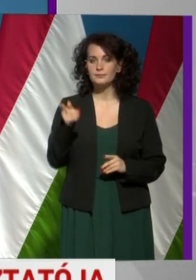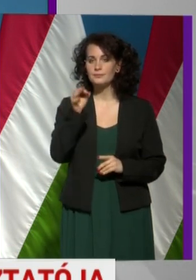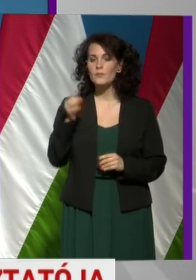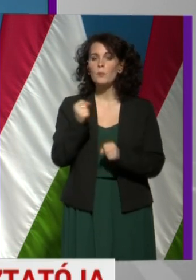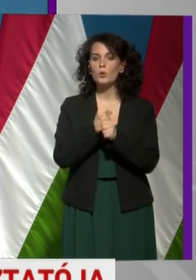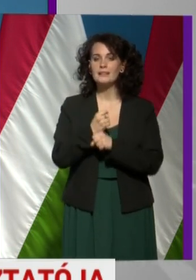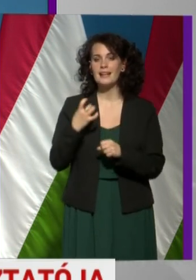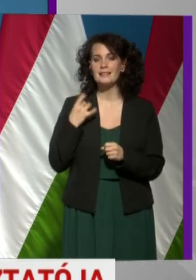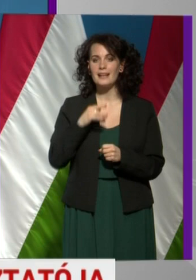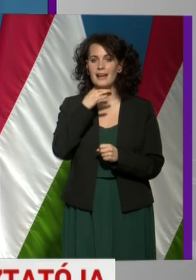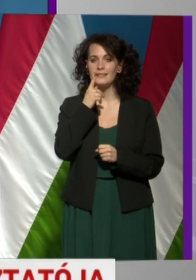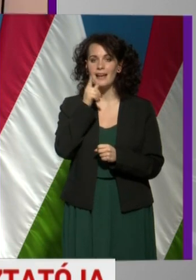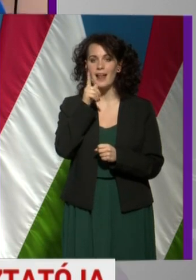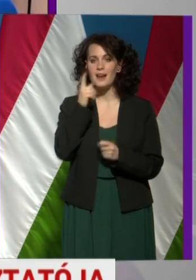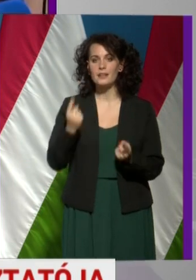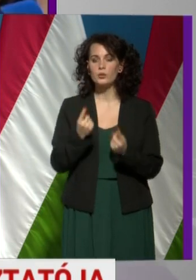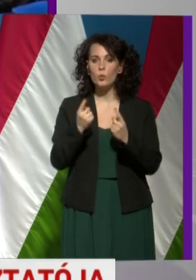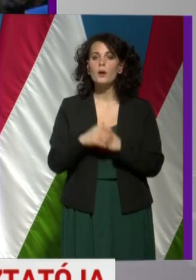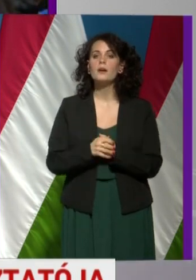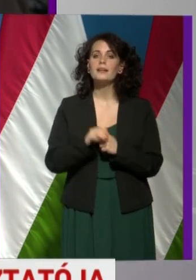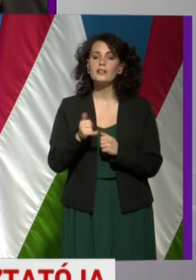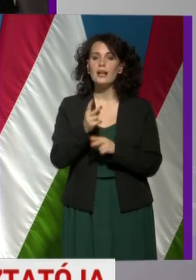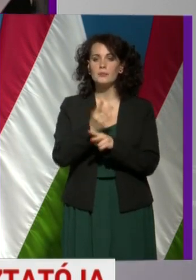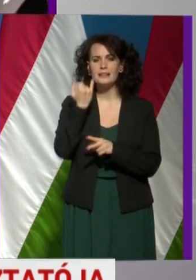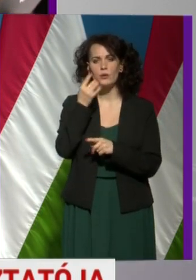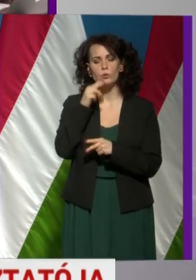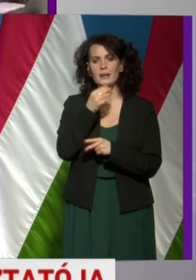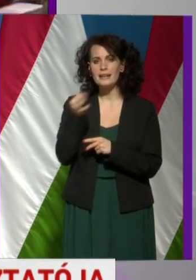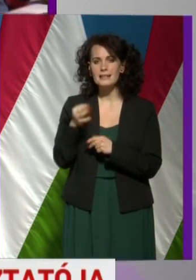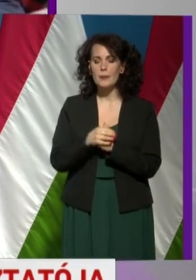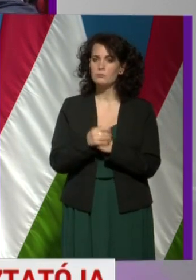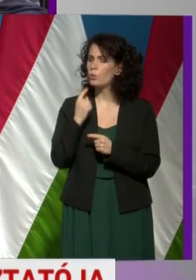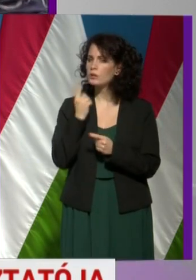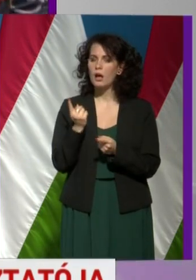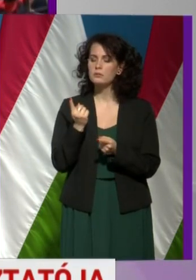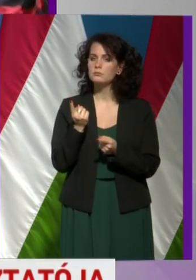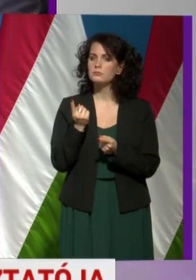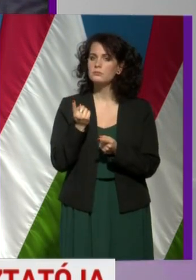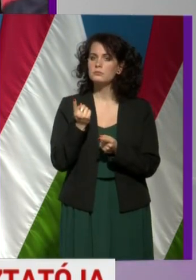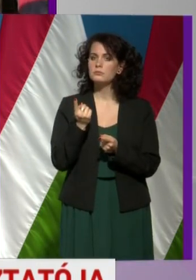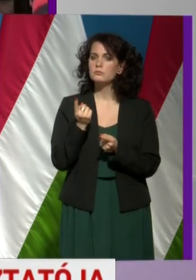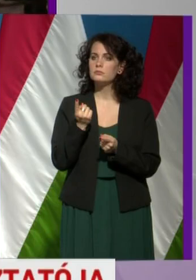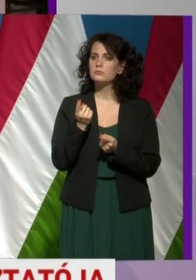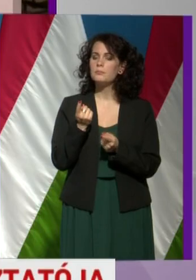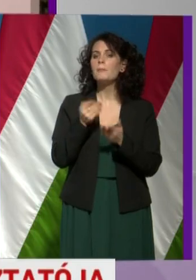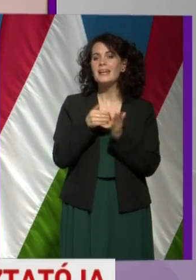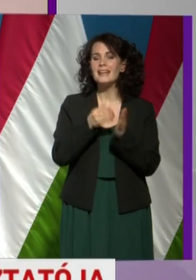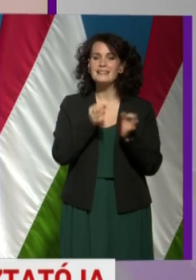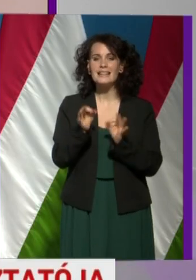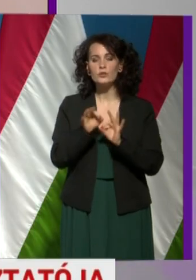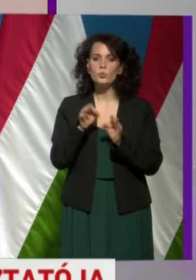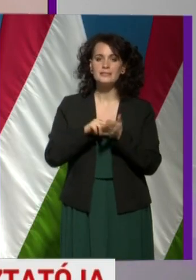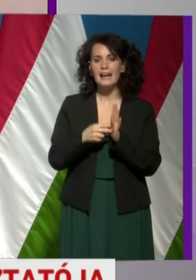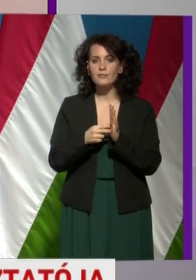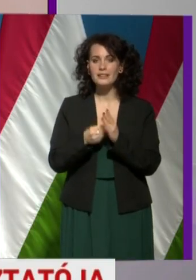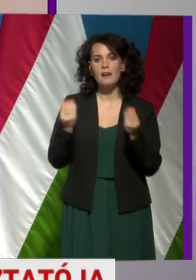Molnár Eszter vagyok, az RTL híradójától és államtitkár úrtól kérdezném. Ugye mondta, hogy majd még készül ez a terv, de hogy